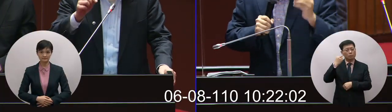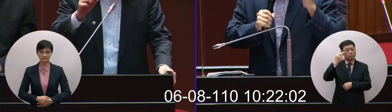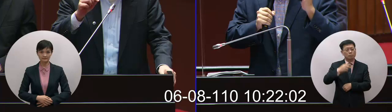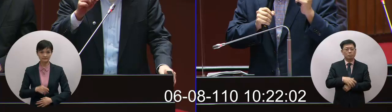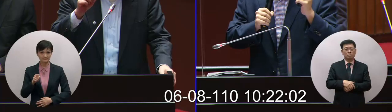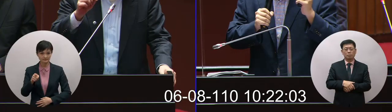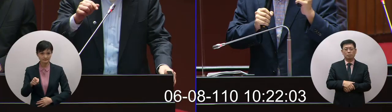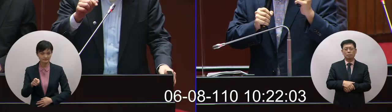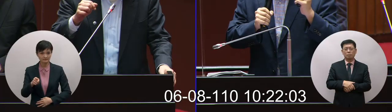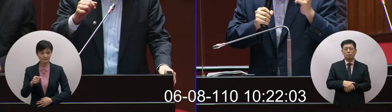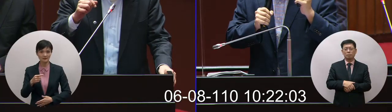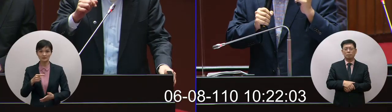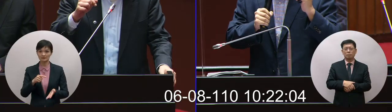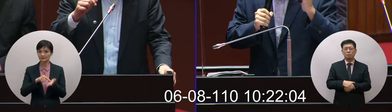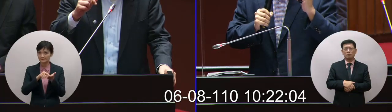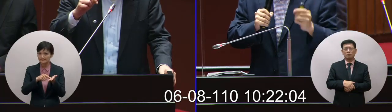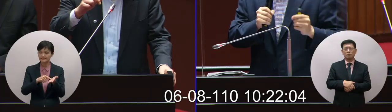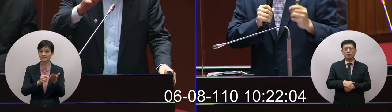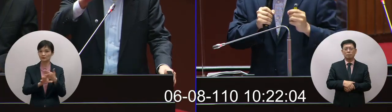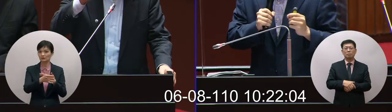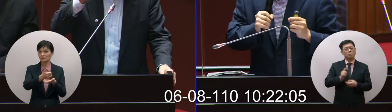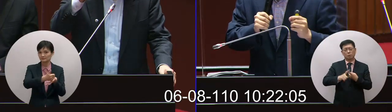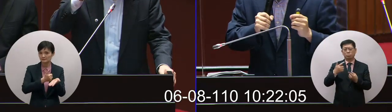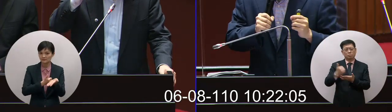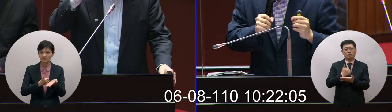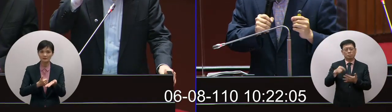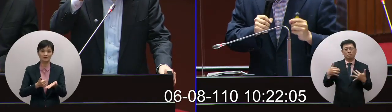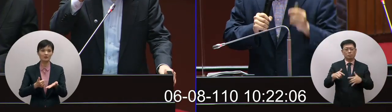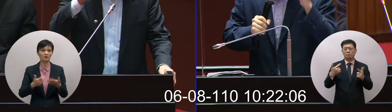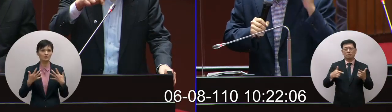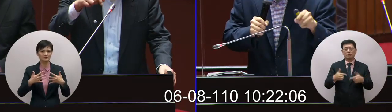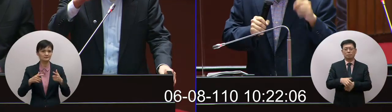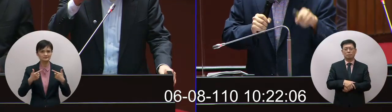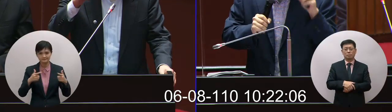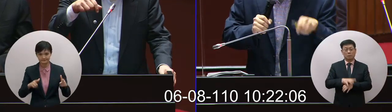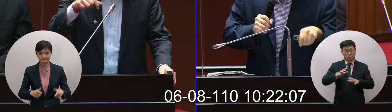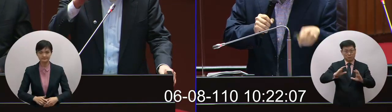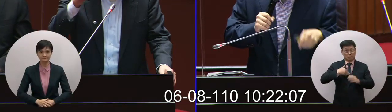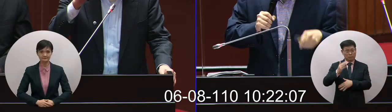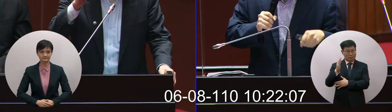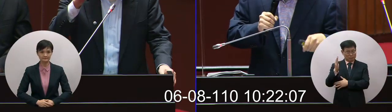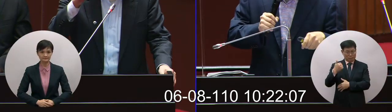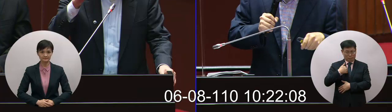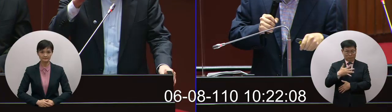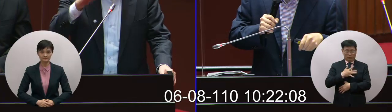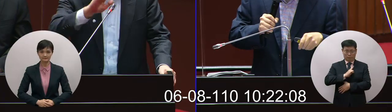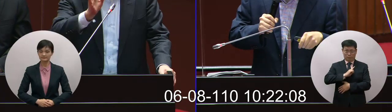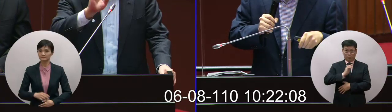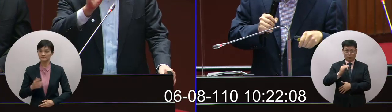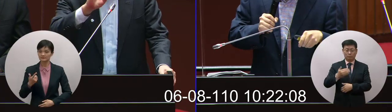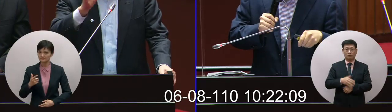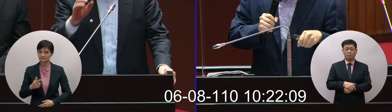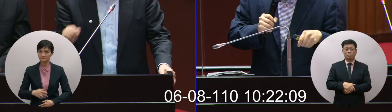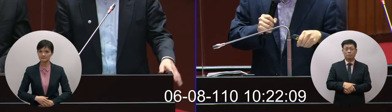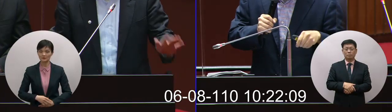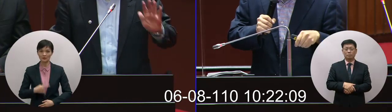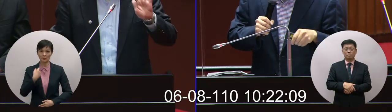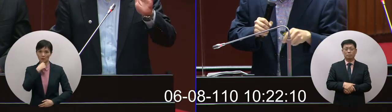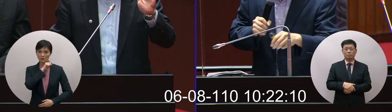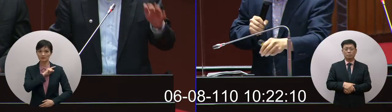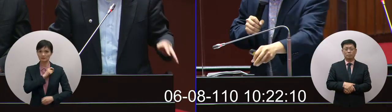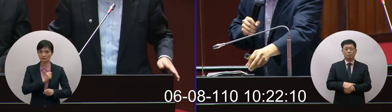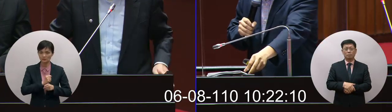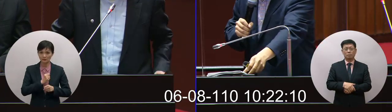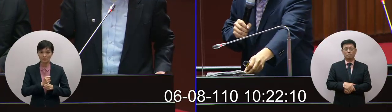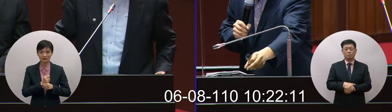是说， 吼，不是讲进口的问题啦。 对，这不是进口的问题啊。 我们现在 有国产的啊。 国产都没有